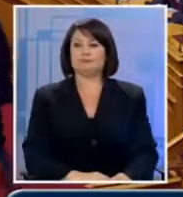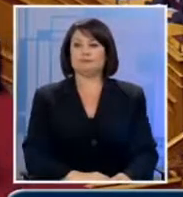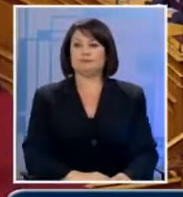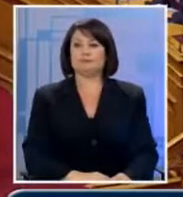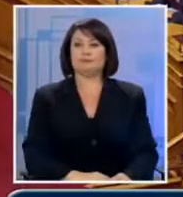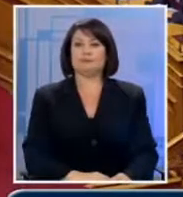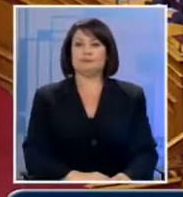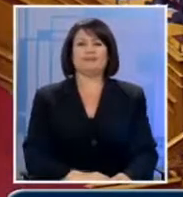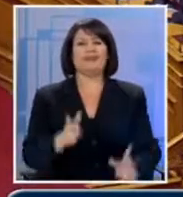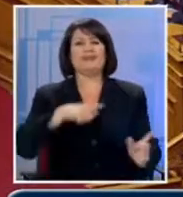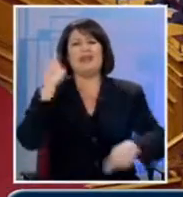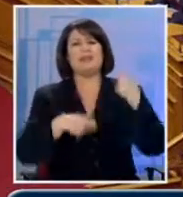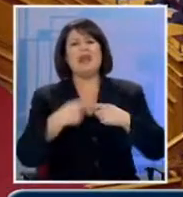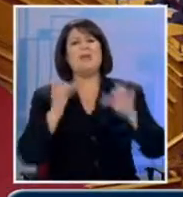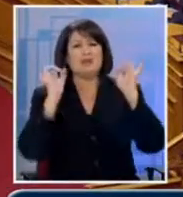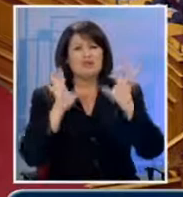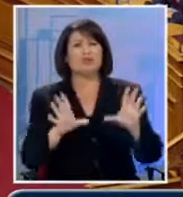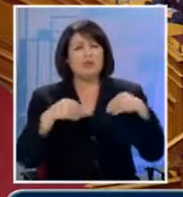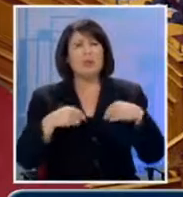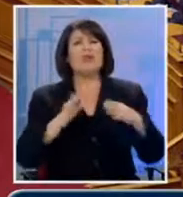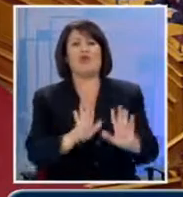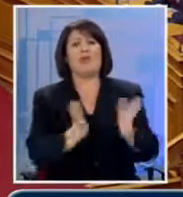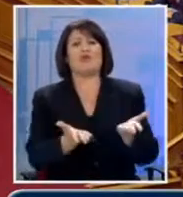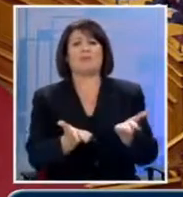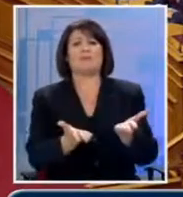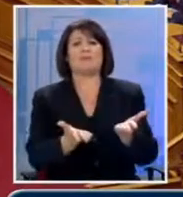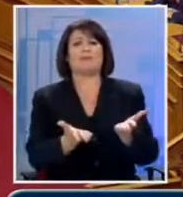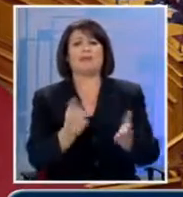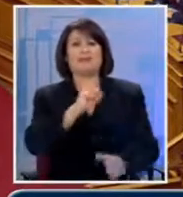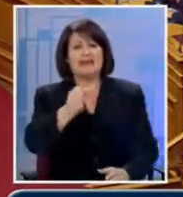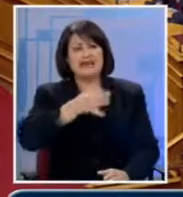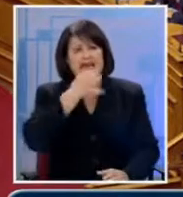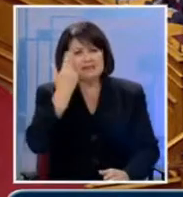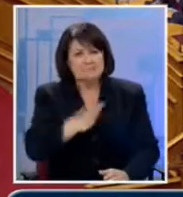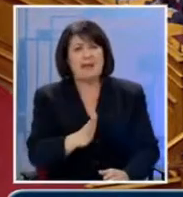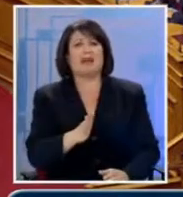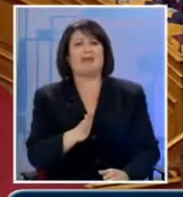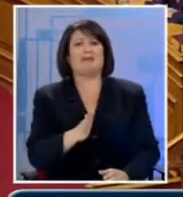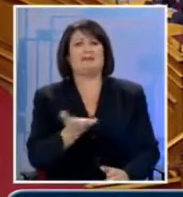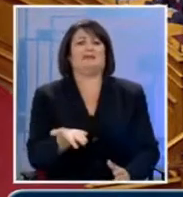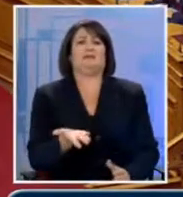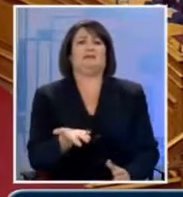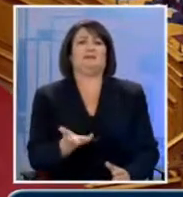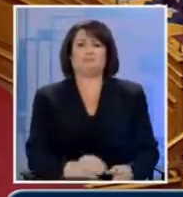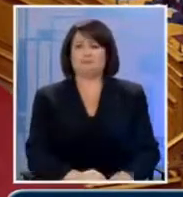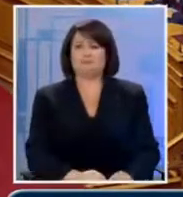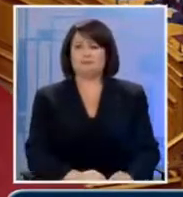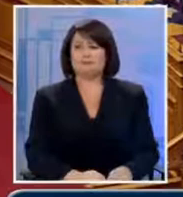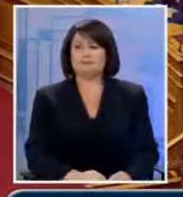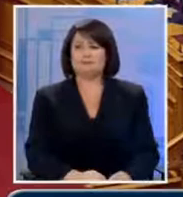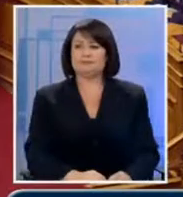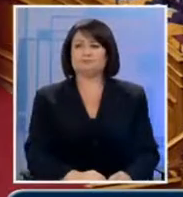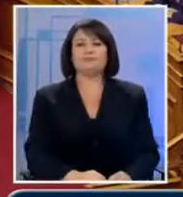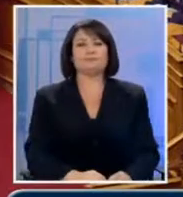Δεν δέχομαι διαμαρτυρίες από κανέναν. Ο κύριος Σενετάκης μίλησε για τους γνωστούς λόγους. Κυρίες και κύριοι, ήταν δύο, ορίστε